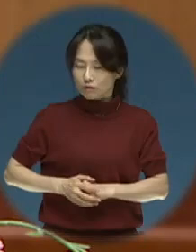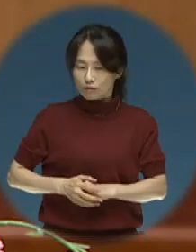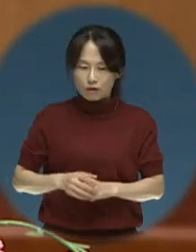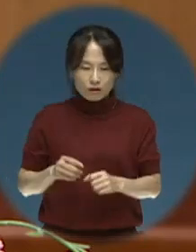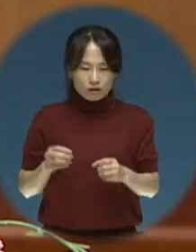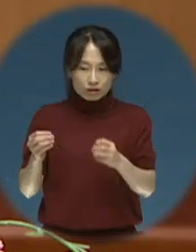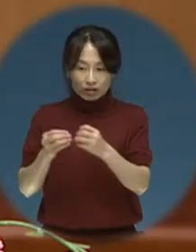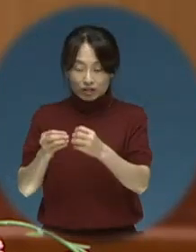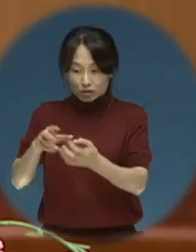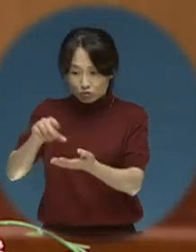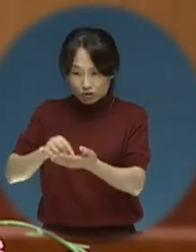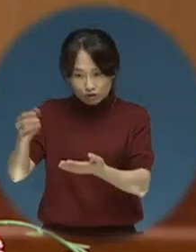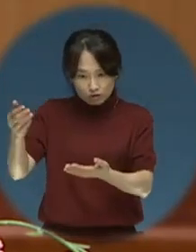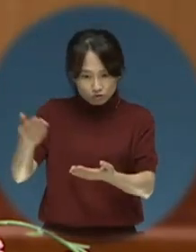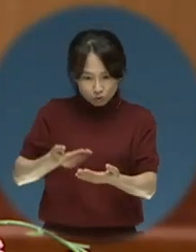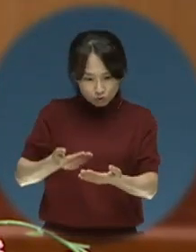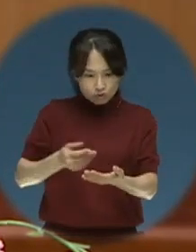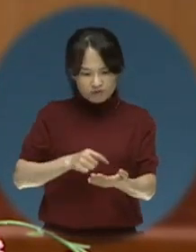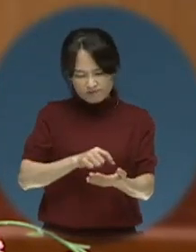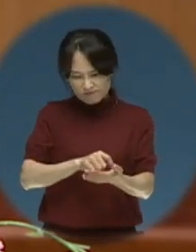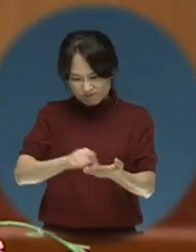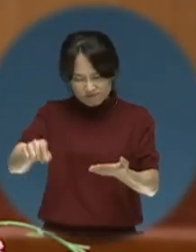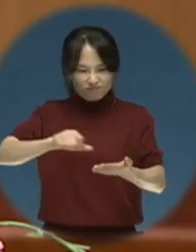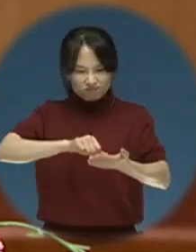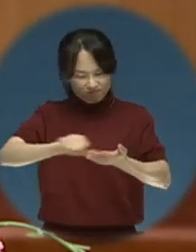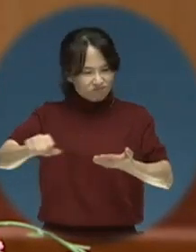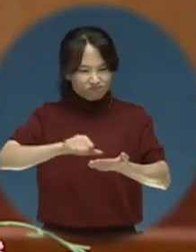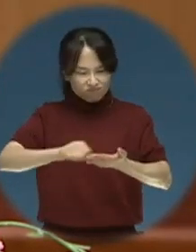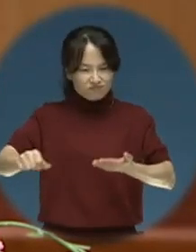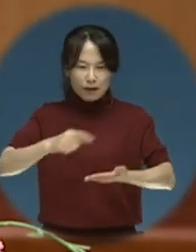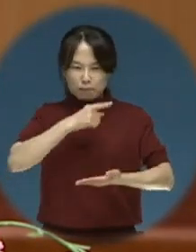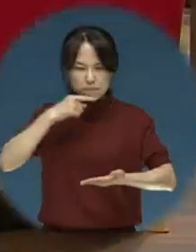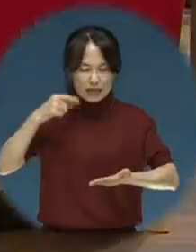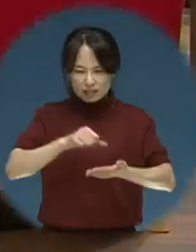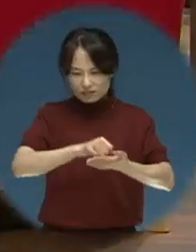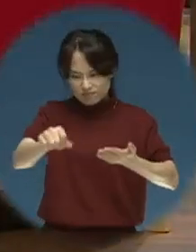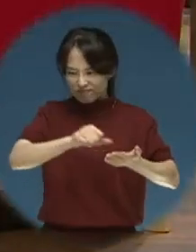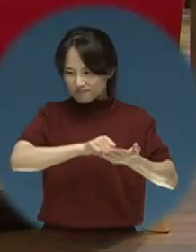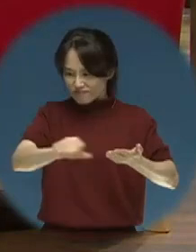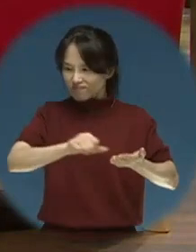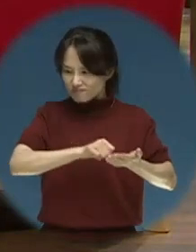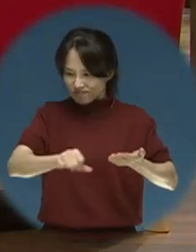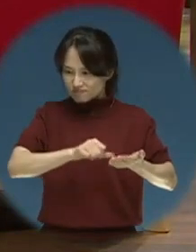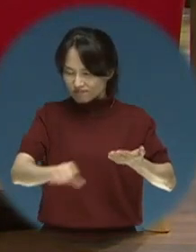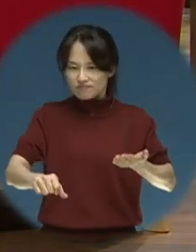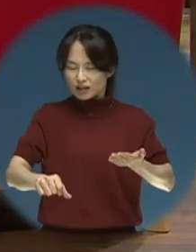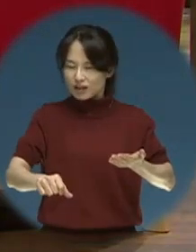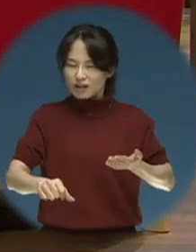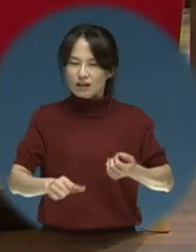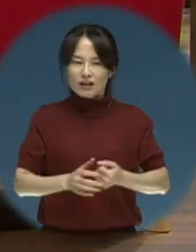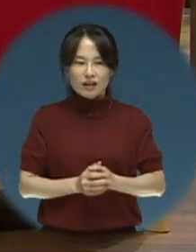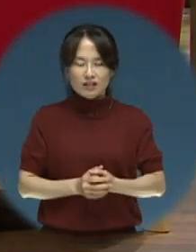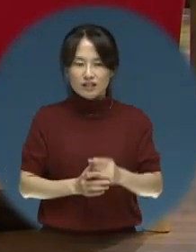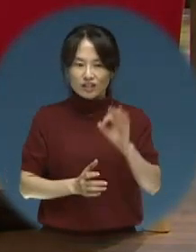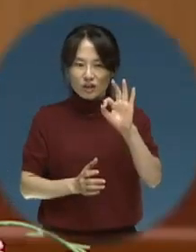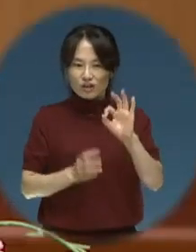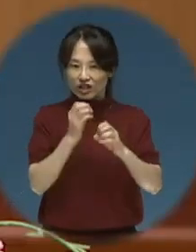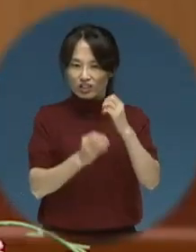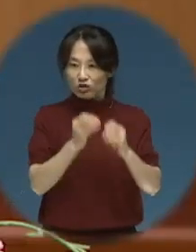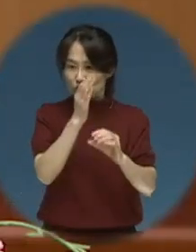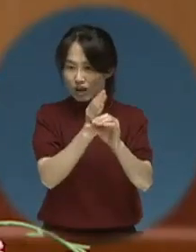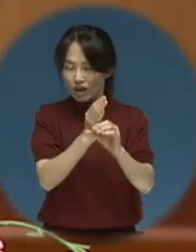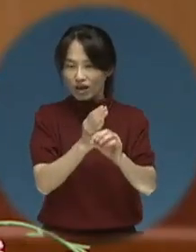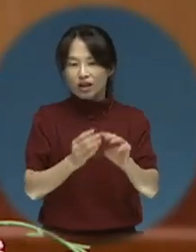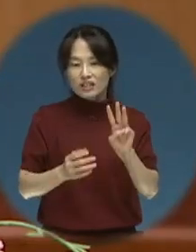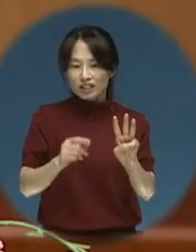쫙쫙 지웠어요. 이렇게 연필로 네. 쫙쫙 짓고는 세 줄쯤 남겨 열 편에 열 편 중에 세 줄 세 줄